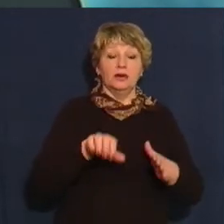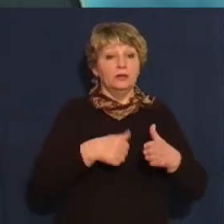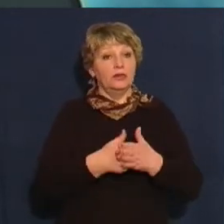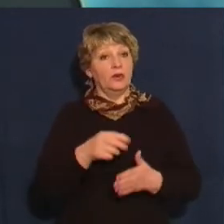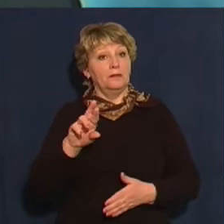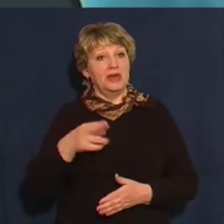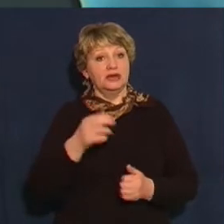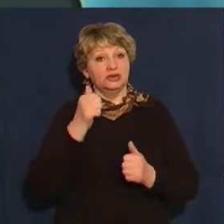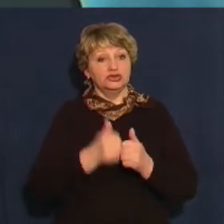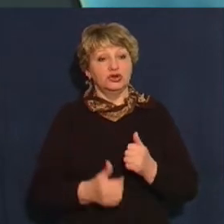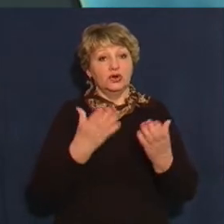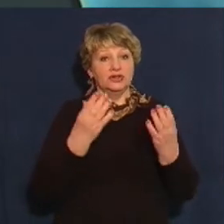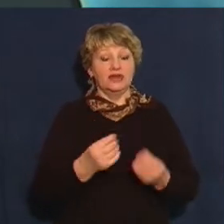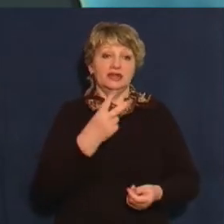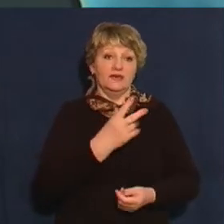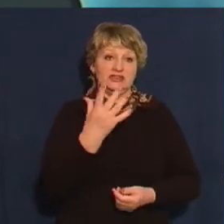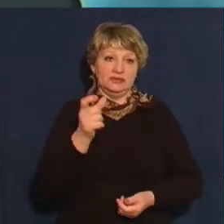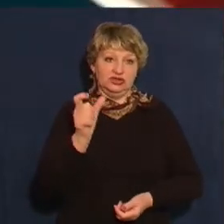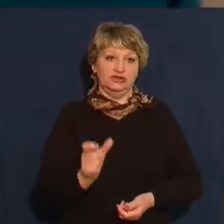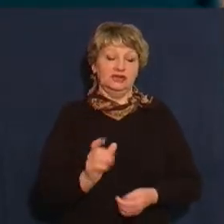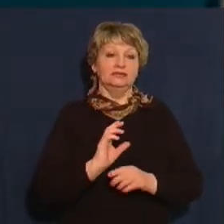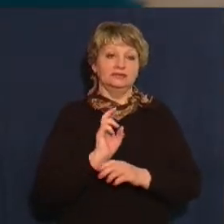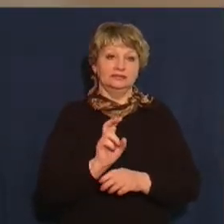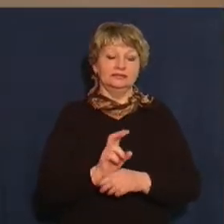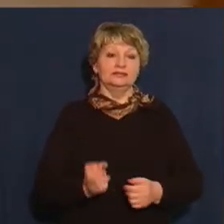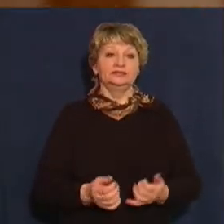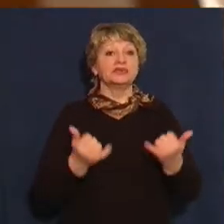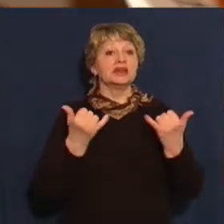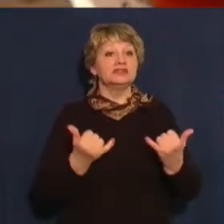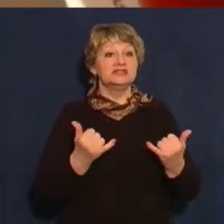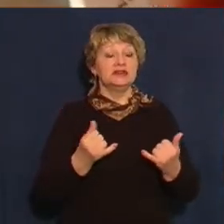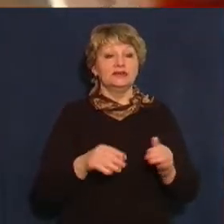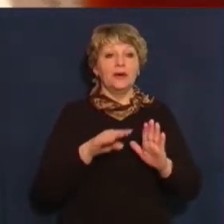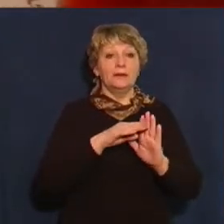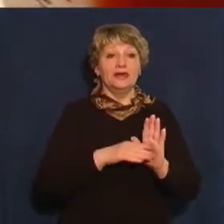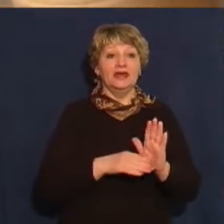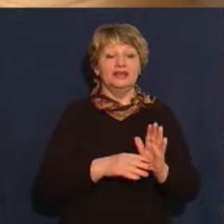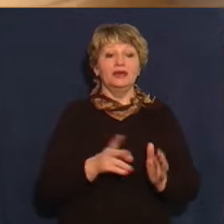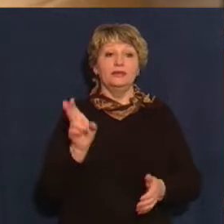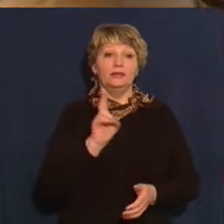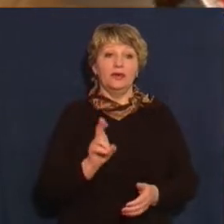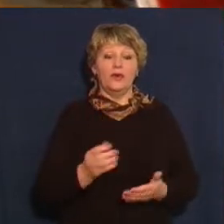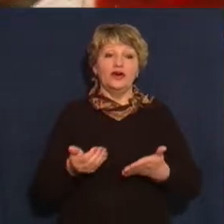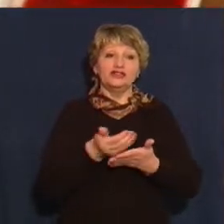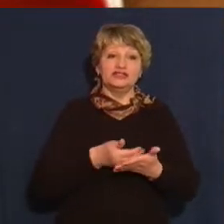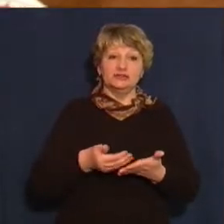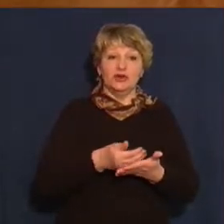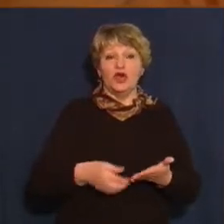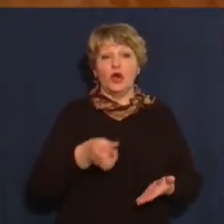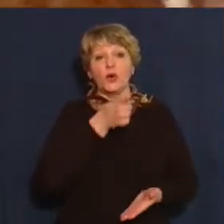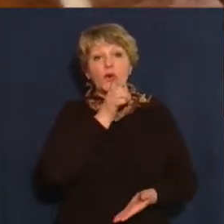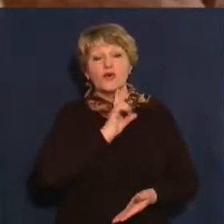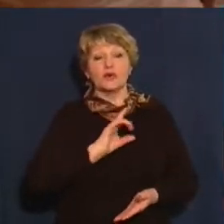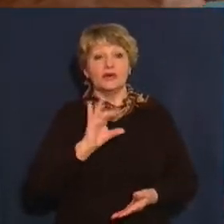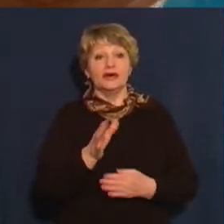її відвідують 25 осіб. Сьогодні у меню бурячник зі сметаною, пюре з гороху та риба з овочами.